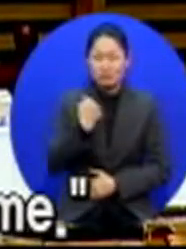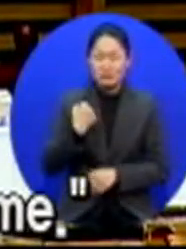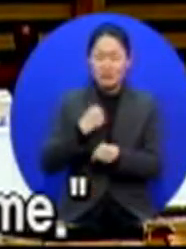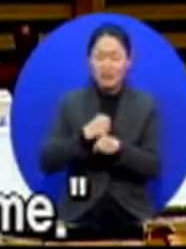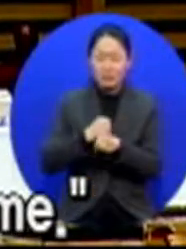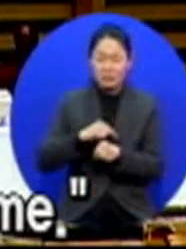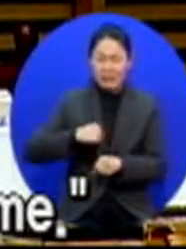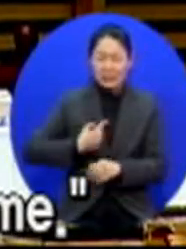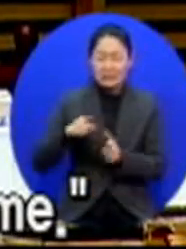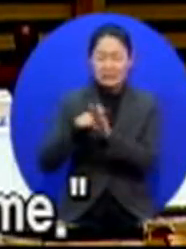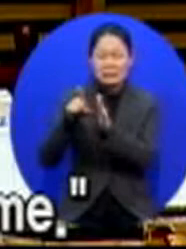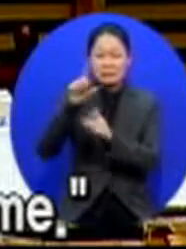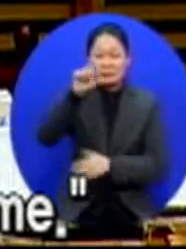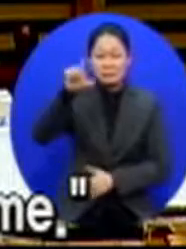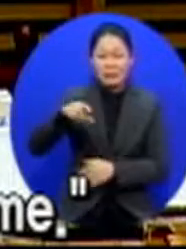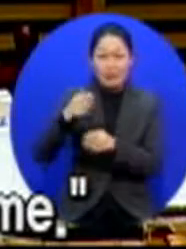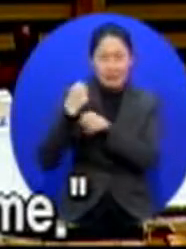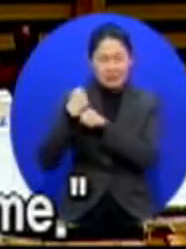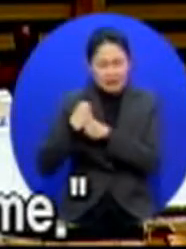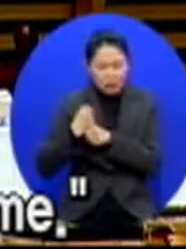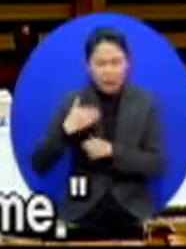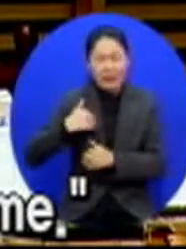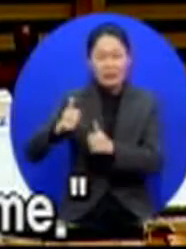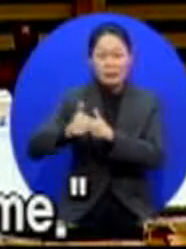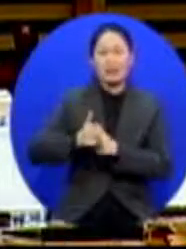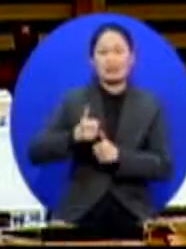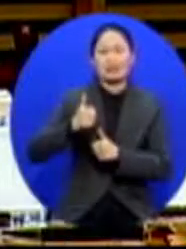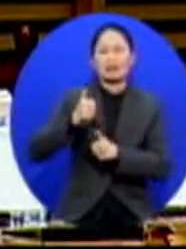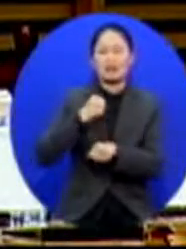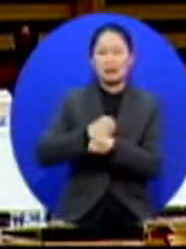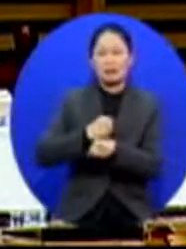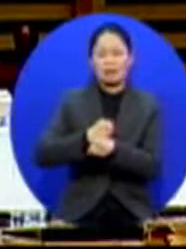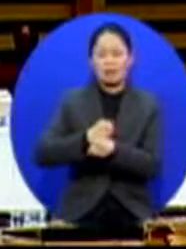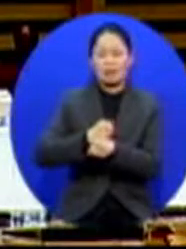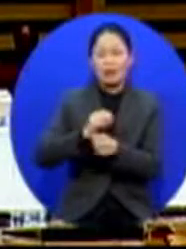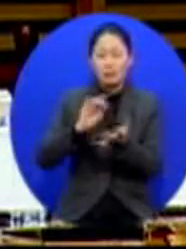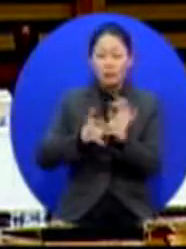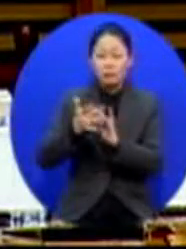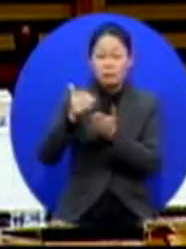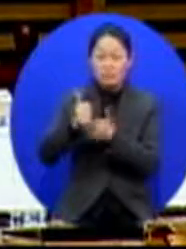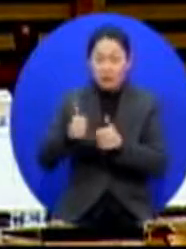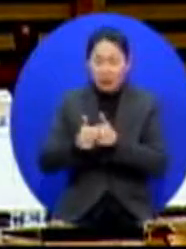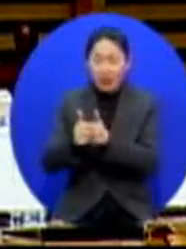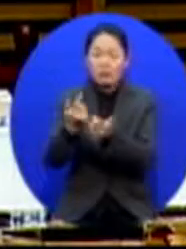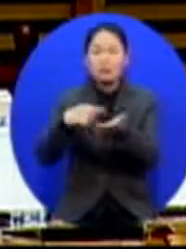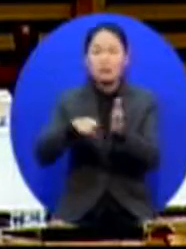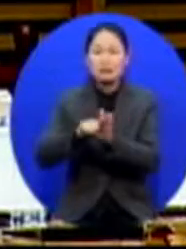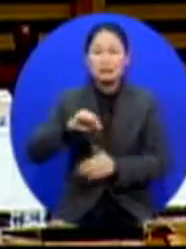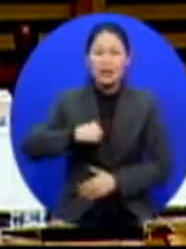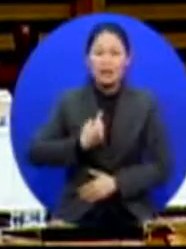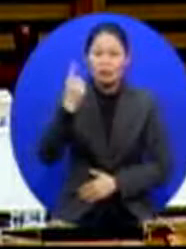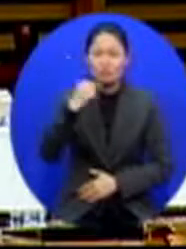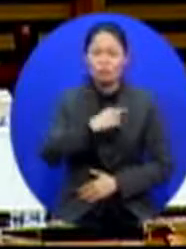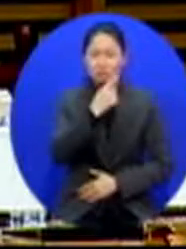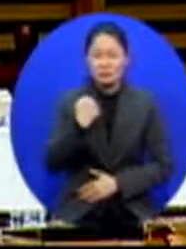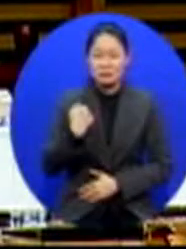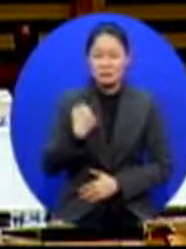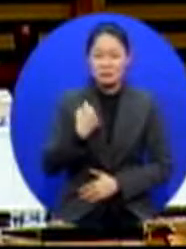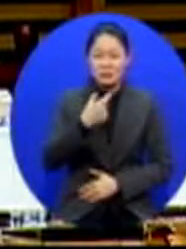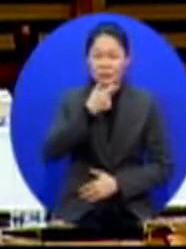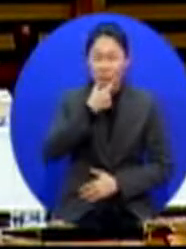지고 나를 따를 것이니라 예수님 따르려면 자기를 부인하고 자기 십자가를